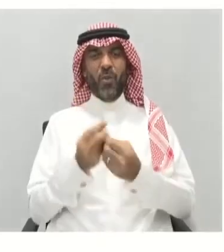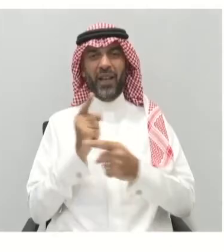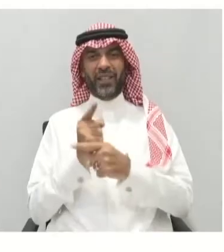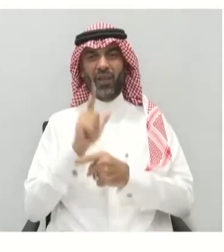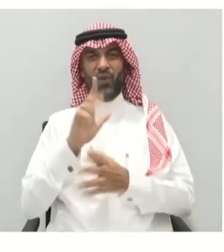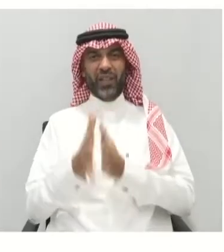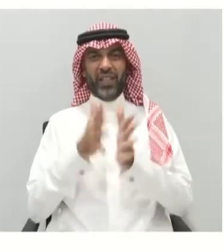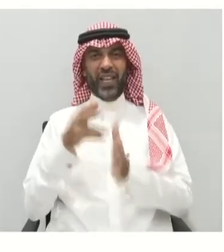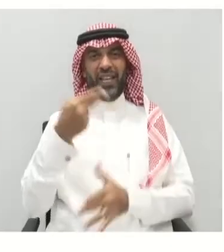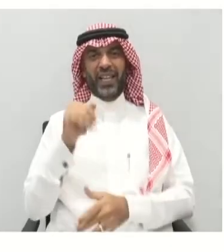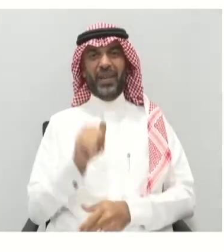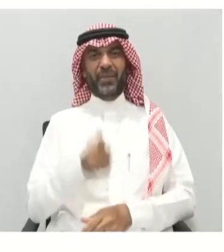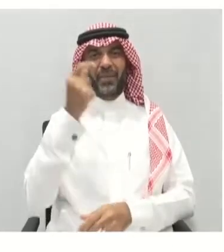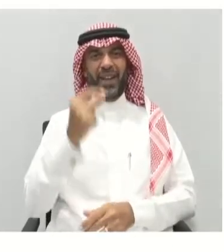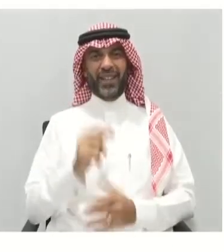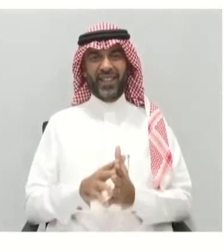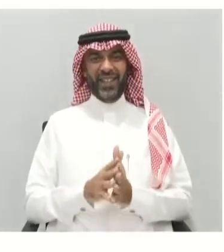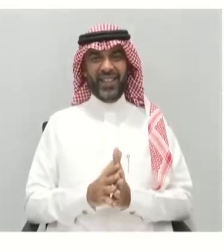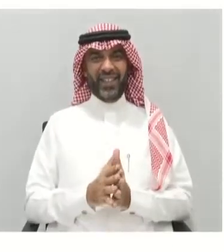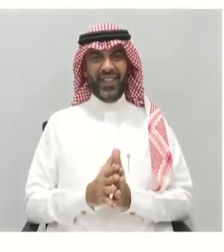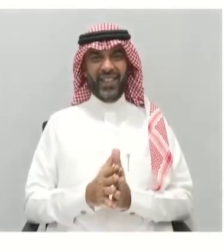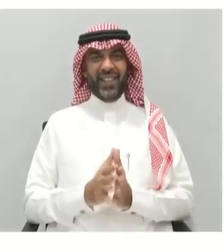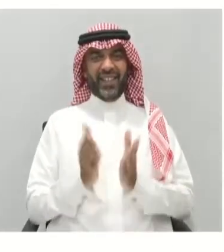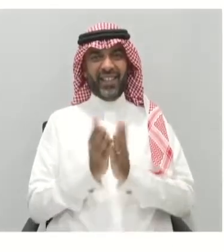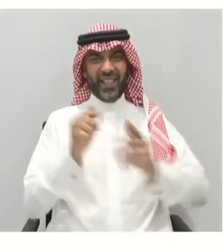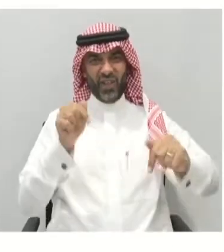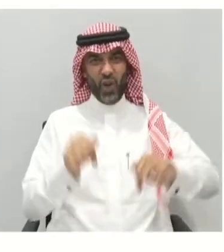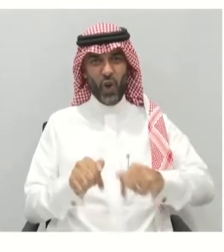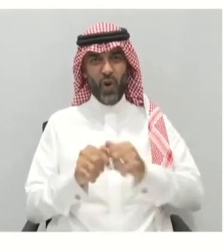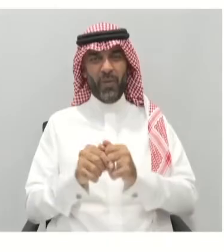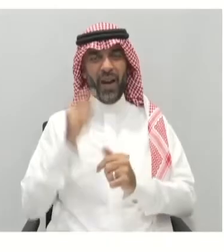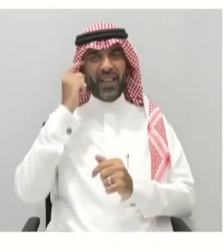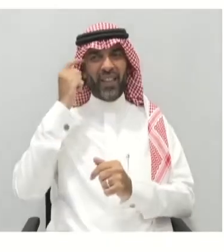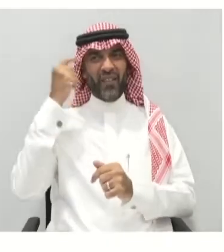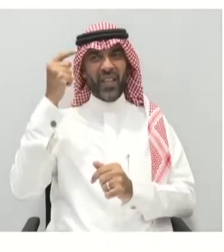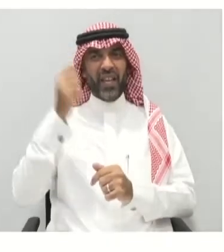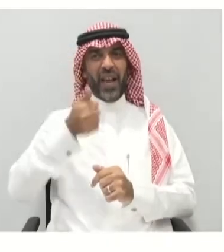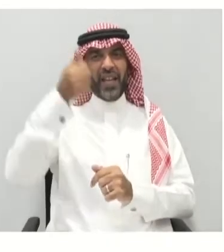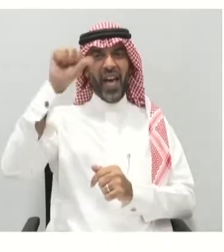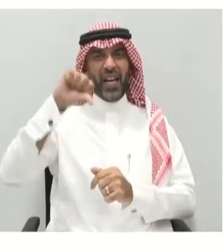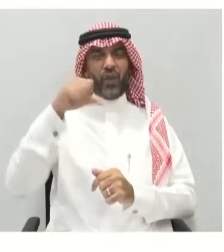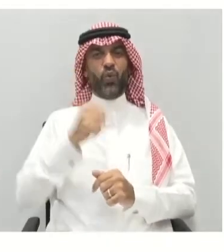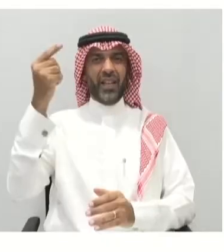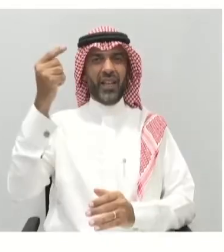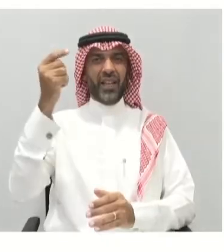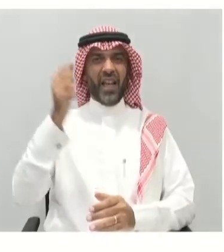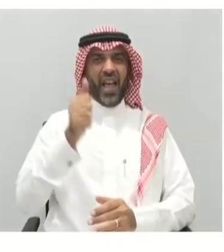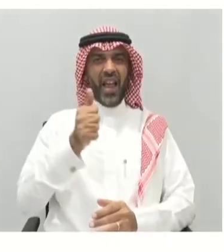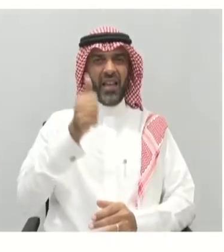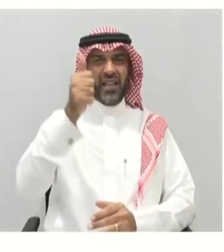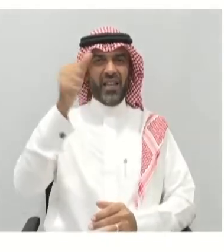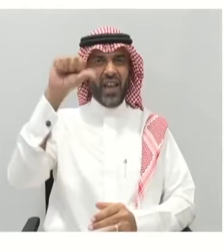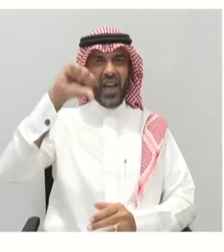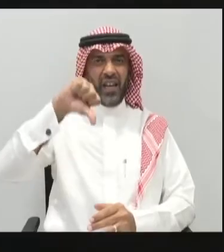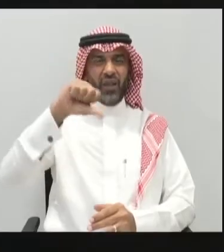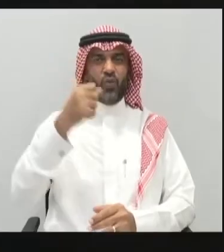الاستاذ عماد الذويب درسنا لهذا اليوم التفكير الناقد والحجاج تكمله للدرس السابق نتذكر